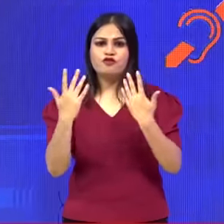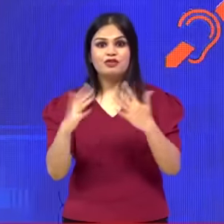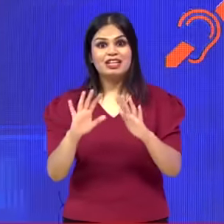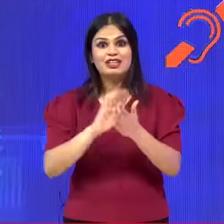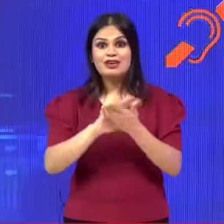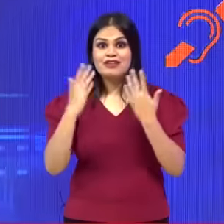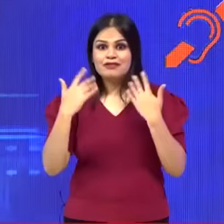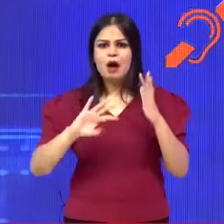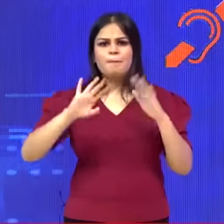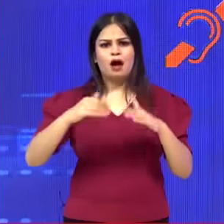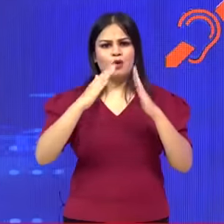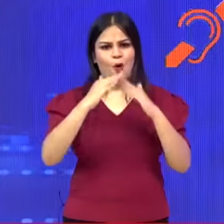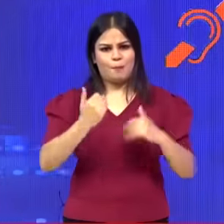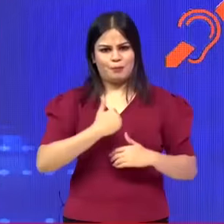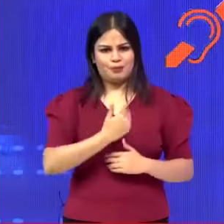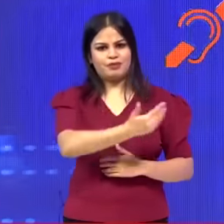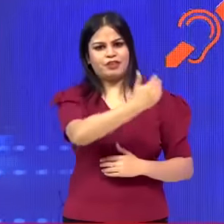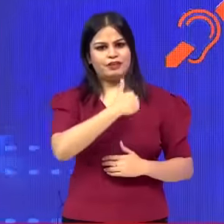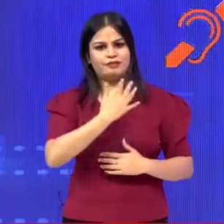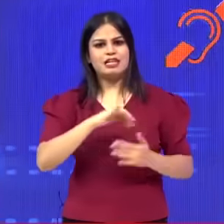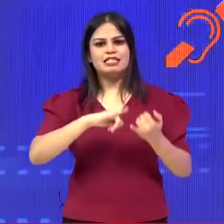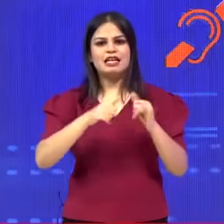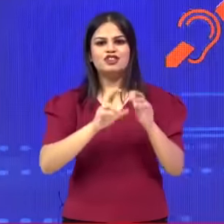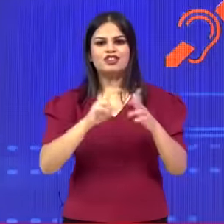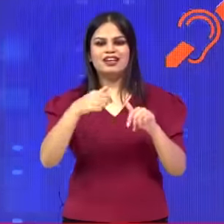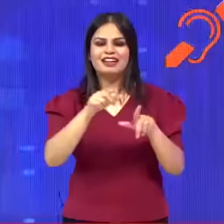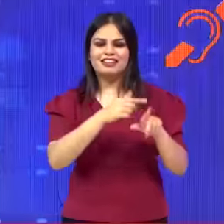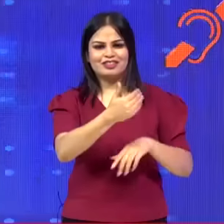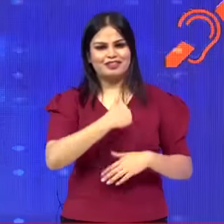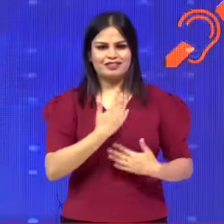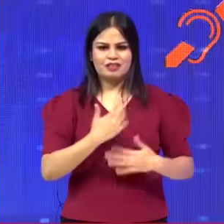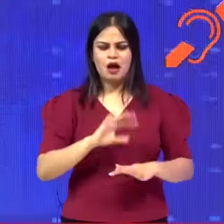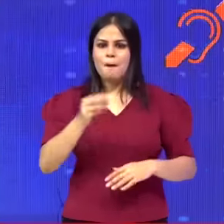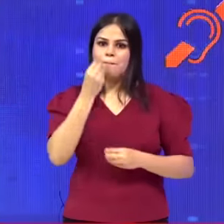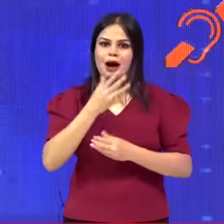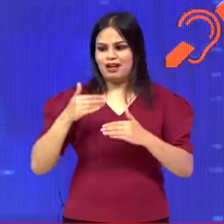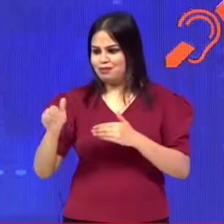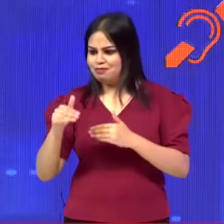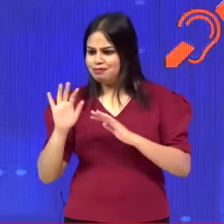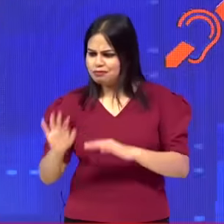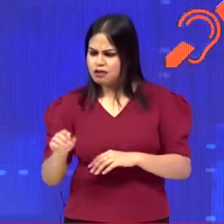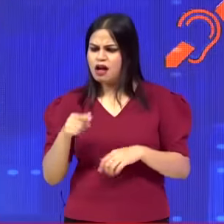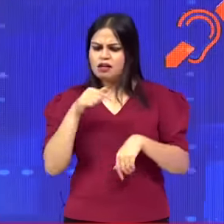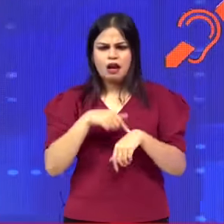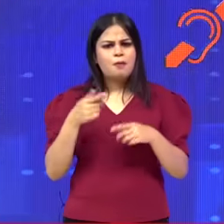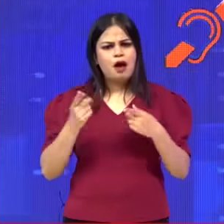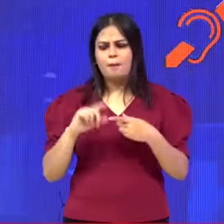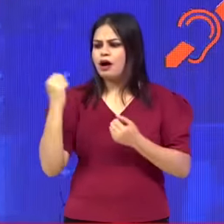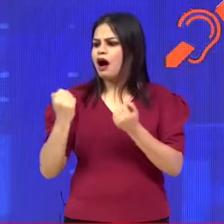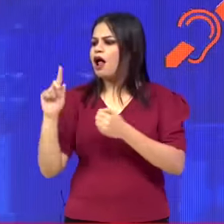दिन संजू आए मेरे घर पे, वी वर पार्टी चल रही थी। तो उसी वक्त एक मेरे पास एक गाड़ी